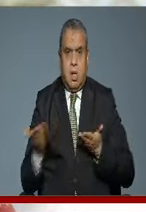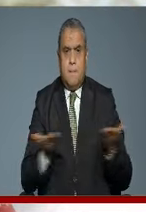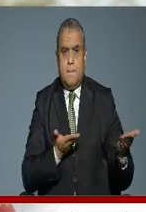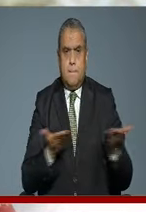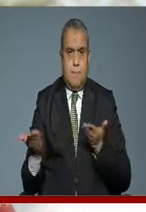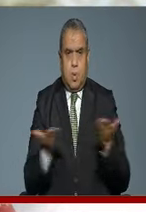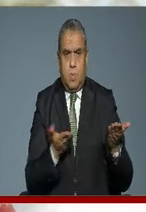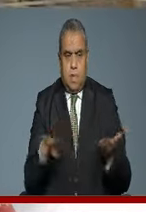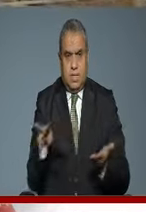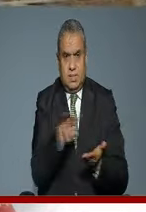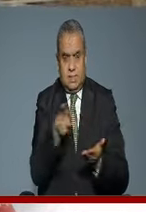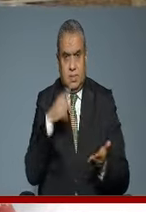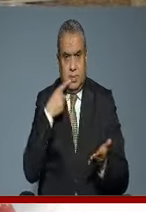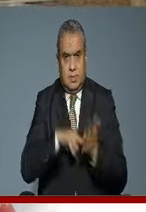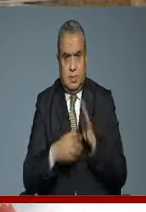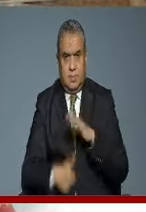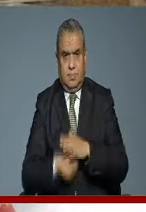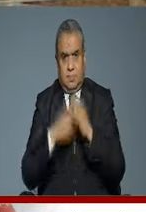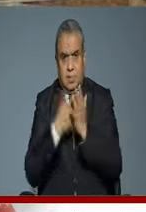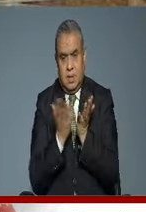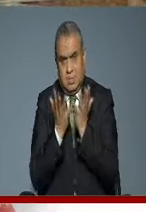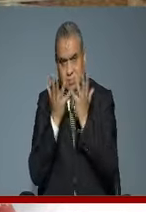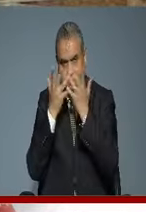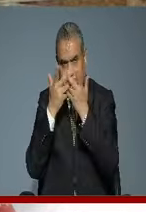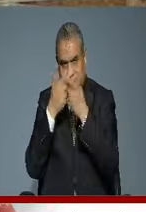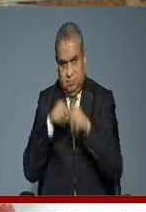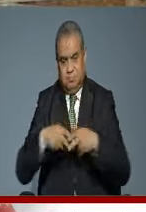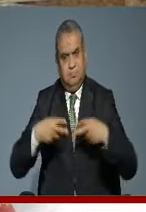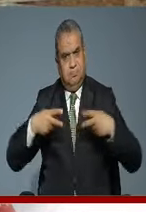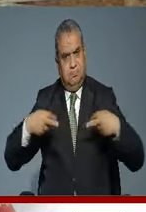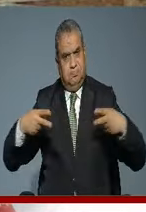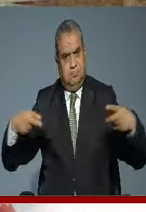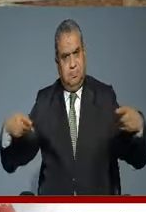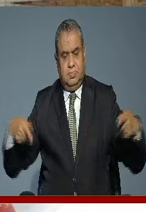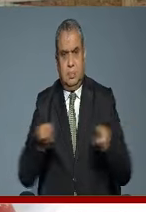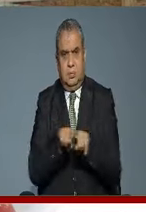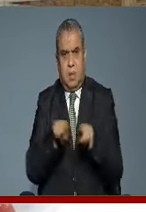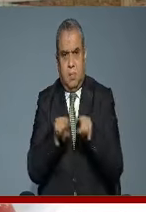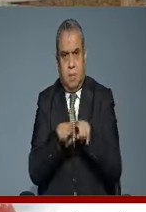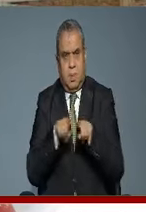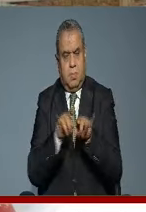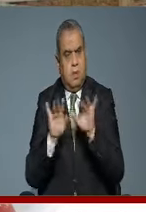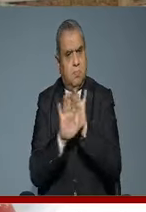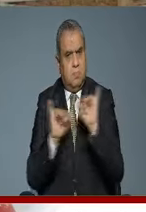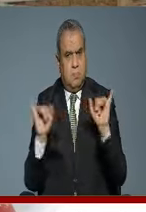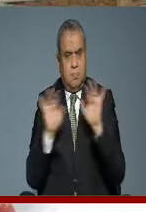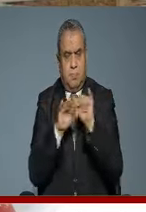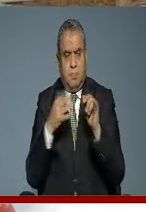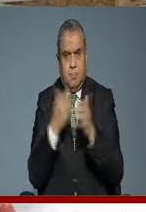بيننا على تطوير العلاقات بين البلدين في مختلف المجالات. وده أثناء